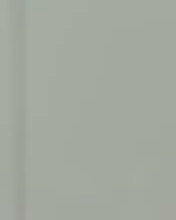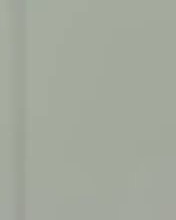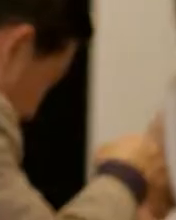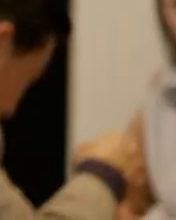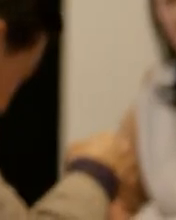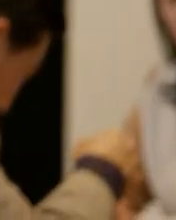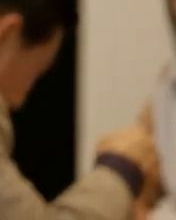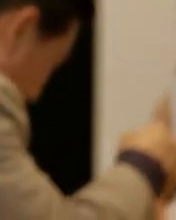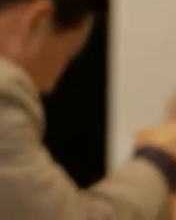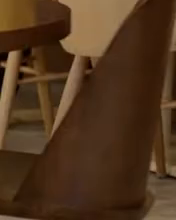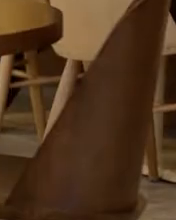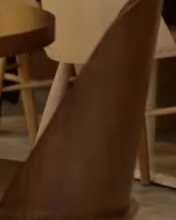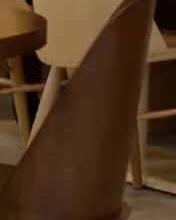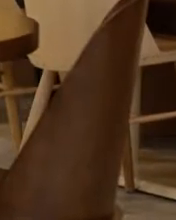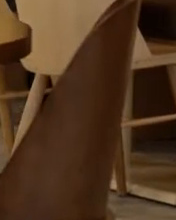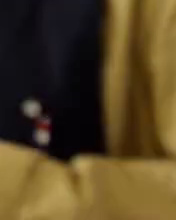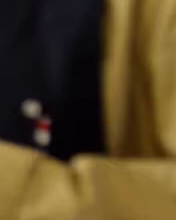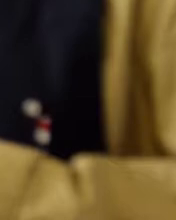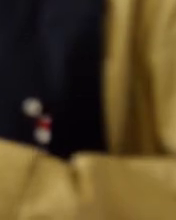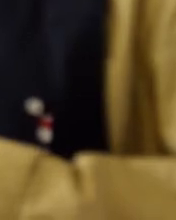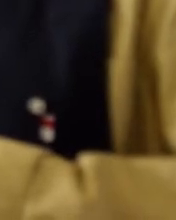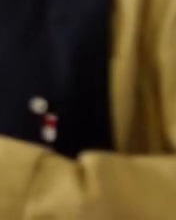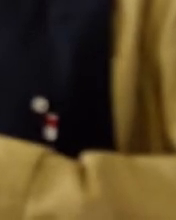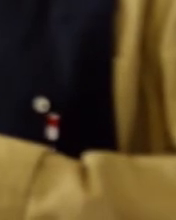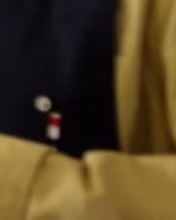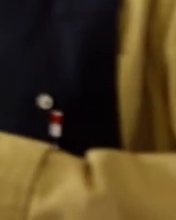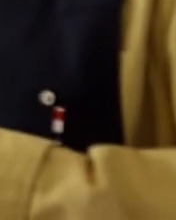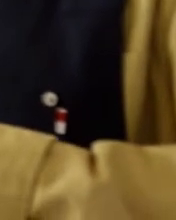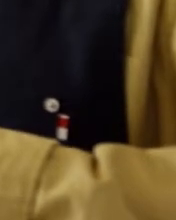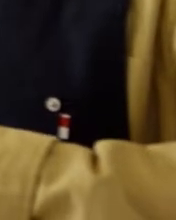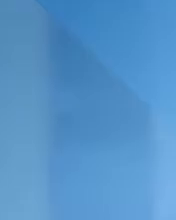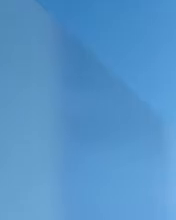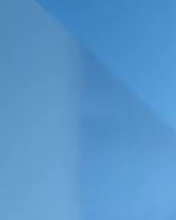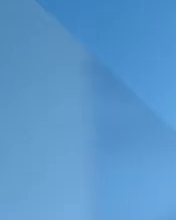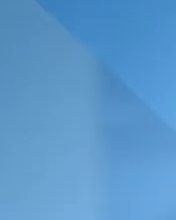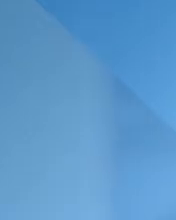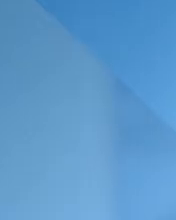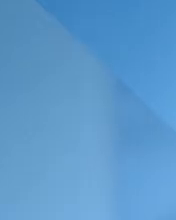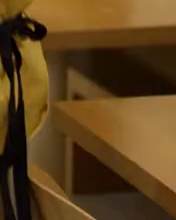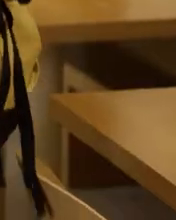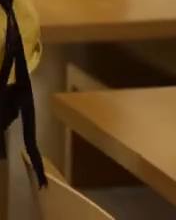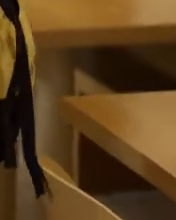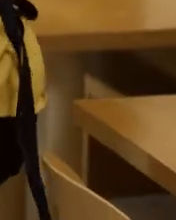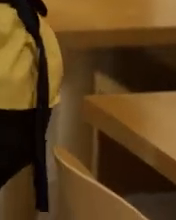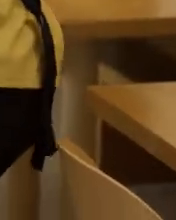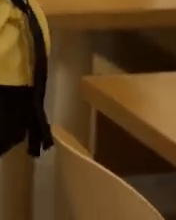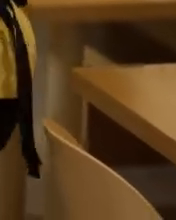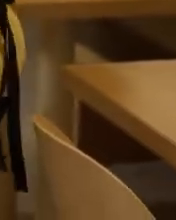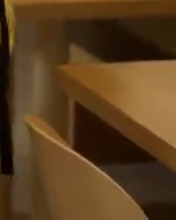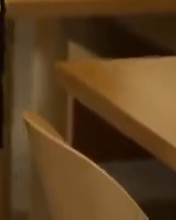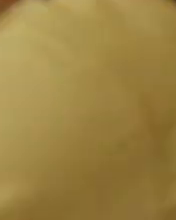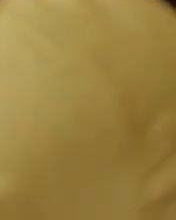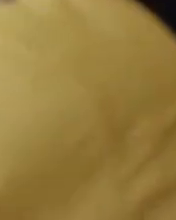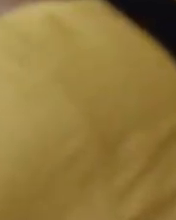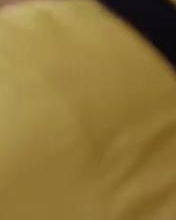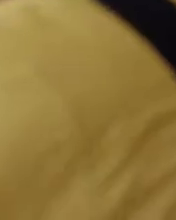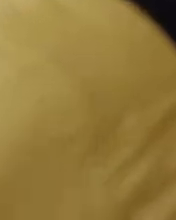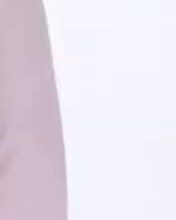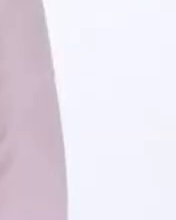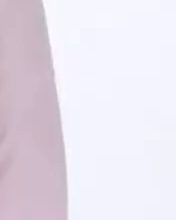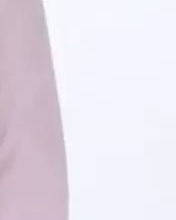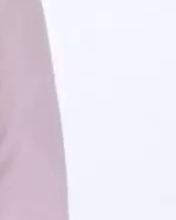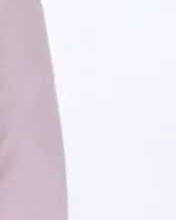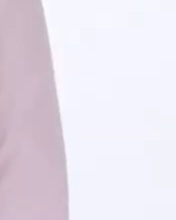얘기 아니에요? 돌림노래, 가입할 때까지 돌림노래 불러야죠. 다들 누려, 만족도 최고, 다 같이